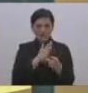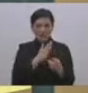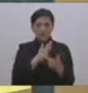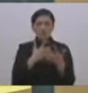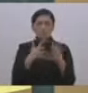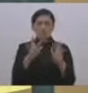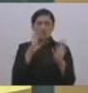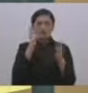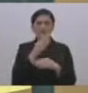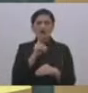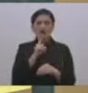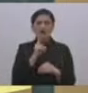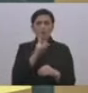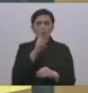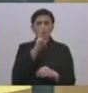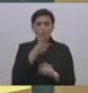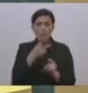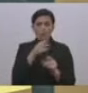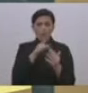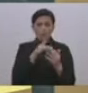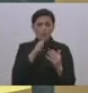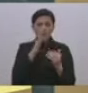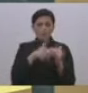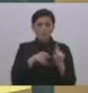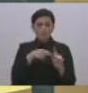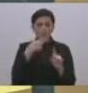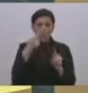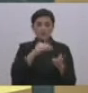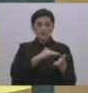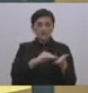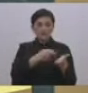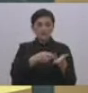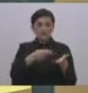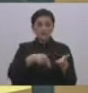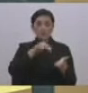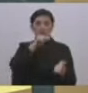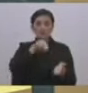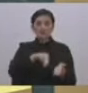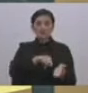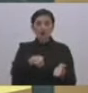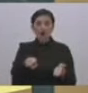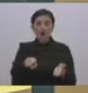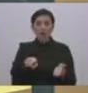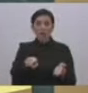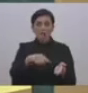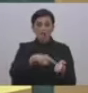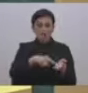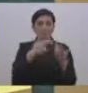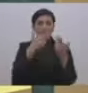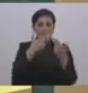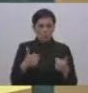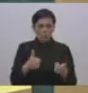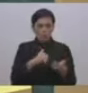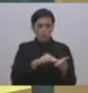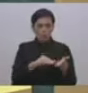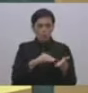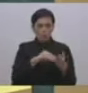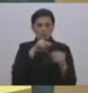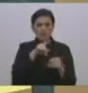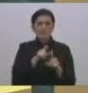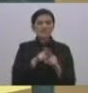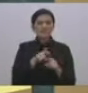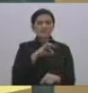მეტი ხალათი რა უნდა იყოს და ორ თვეში ომის დამთავრებიდან რეზოლუციით დააბრალეთ რეზოლუციით უღიარეთ დააბრალეთ რა ვიცი რა სიტყვა